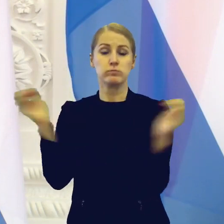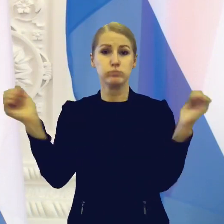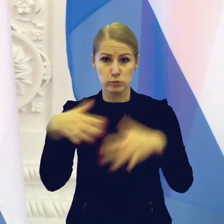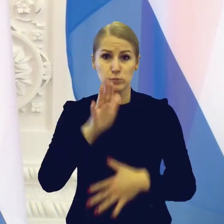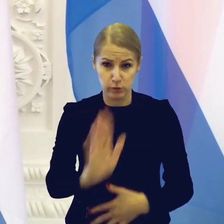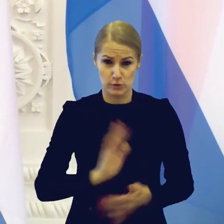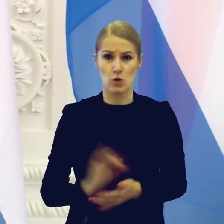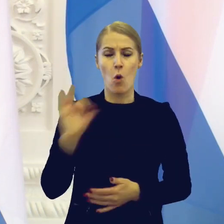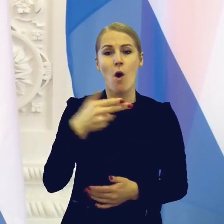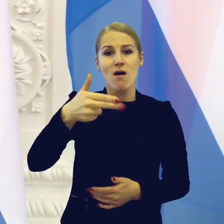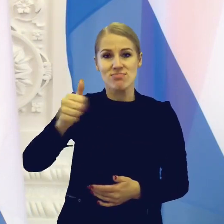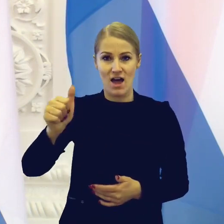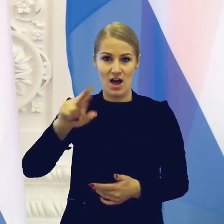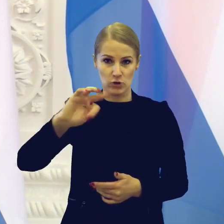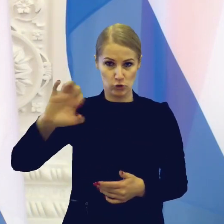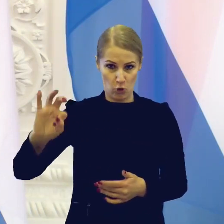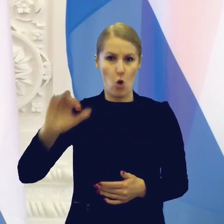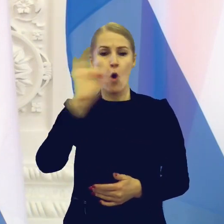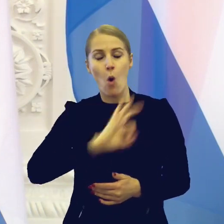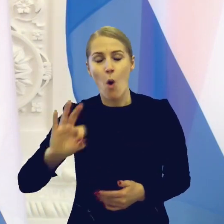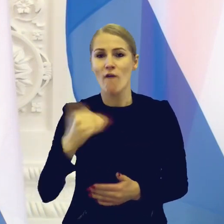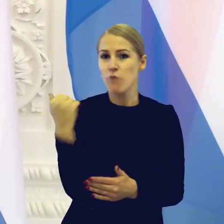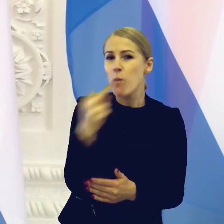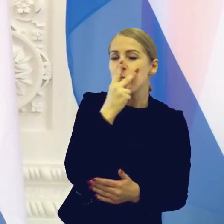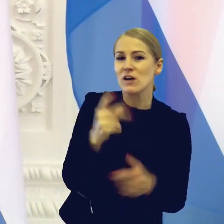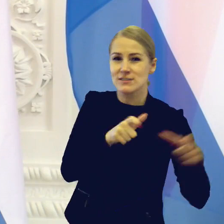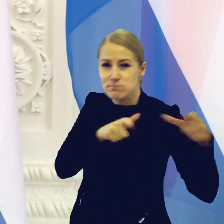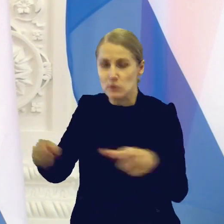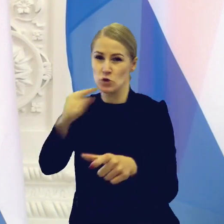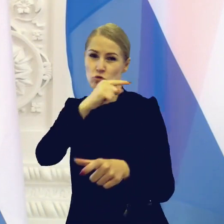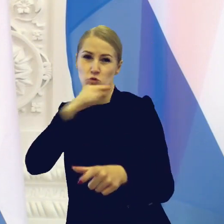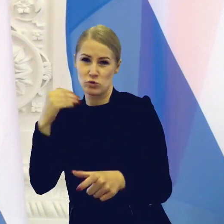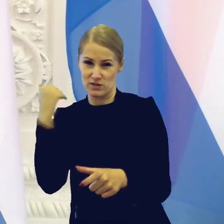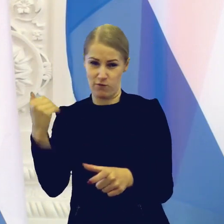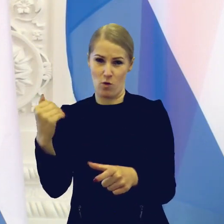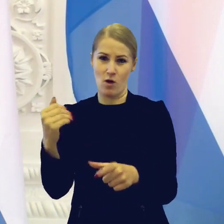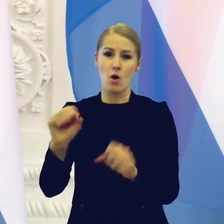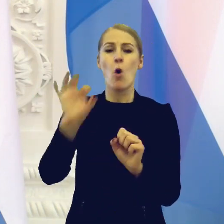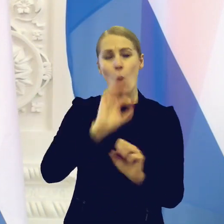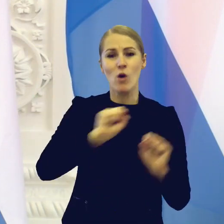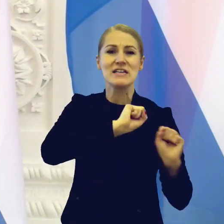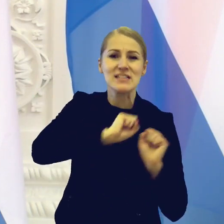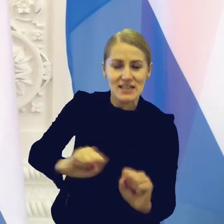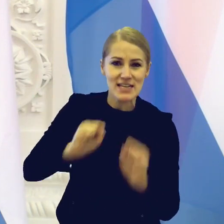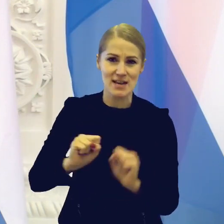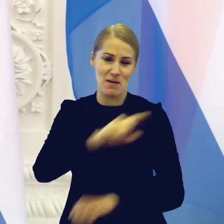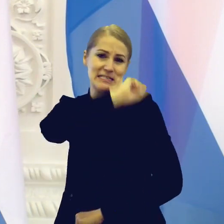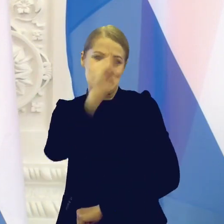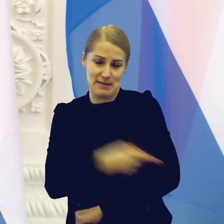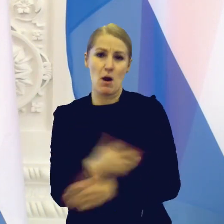aptariamas vieningas NATO alijanso atsakas į Rusijos agresiją ir bus kalbama apie gynybos